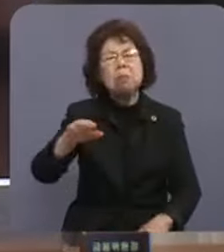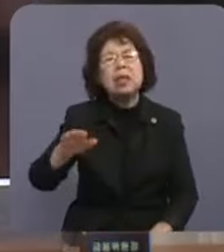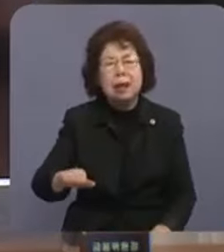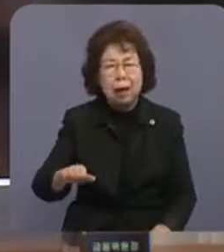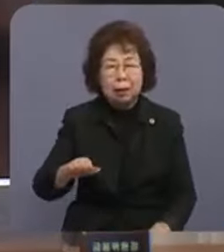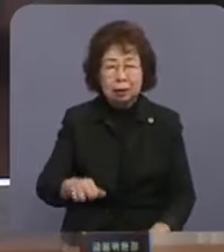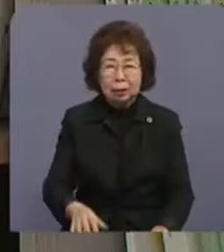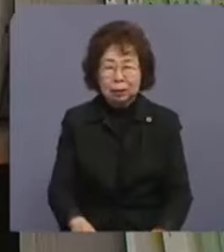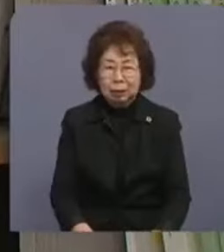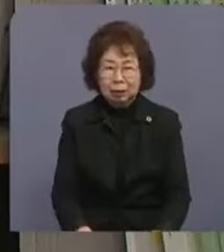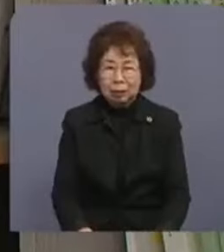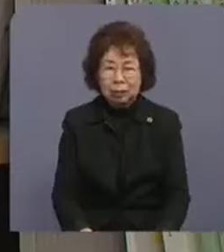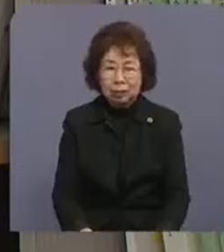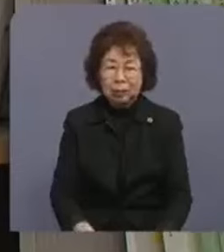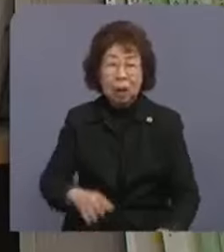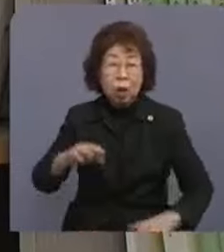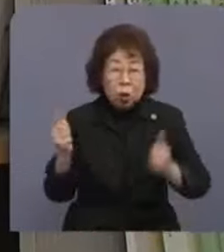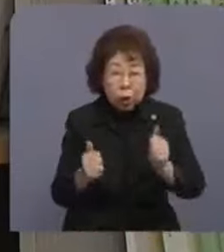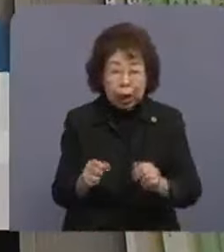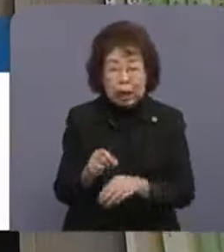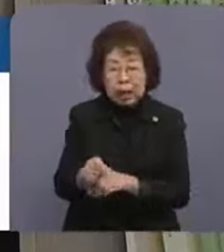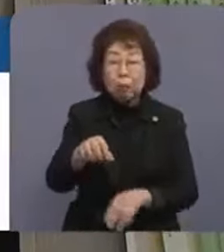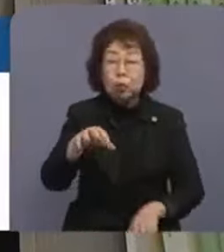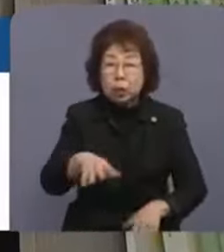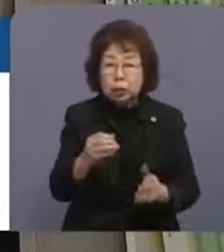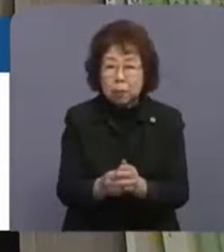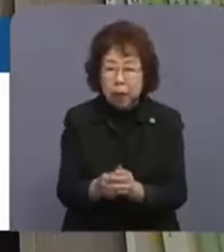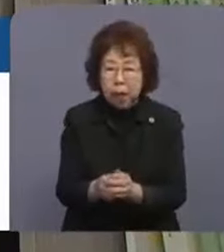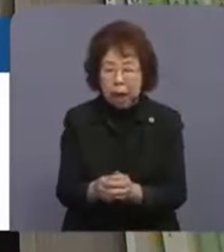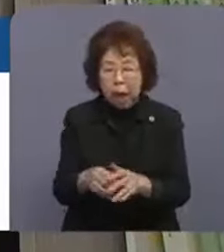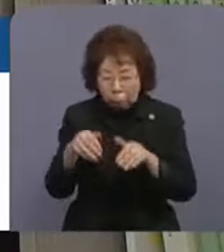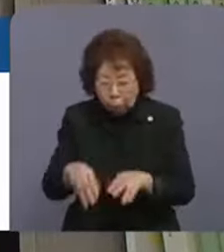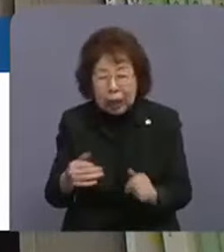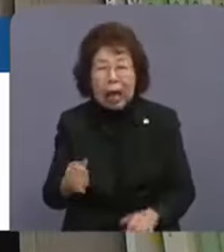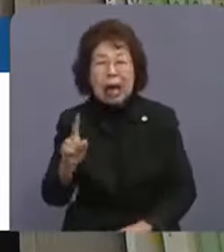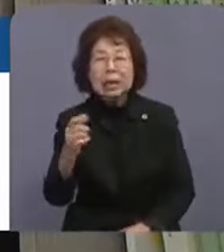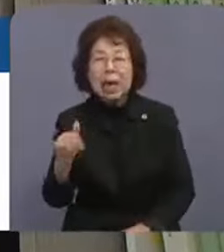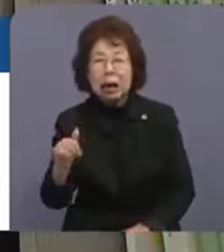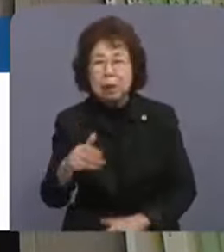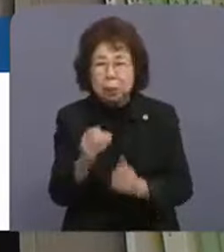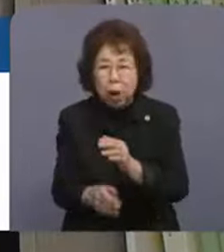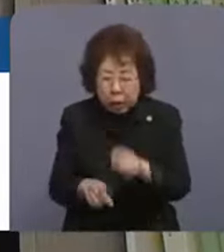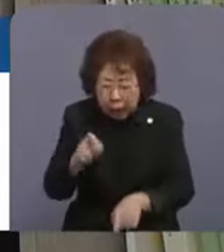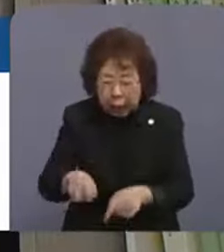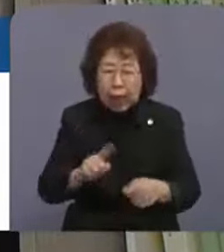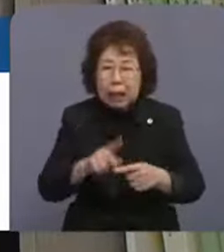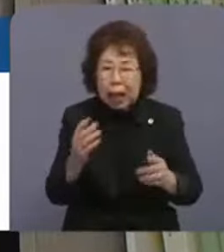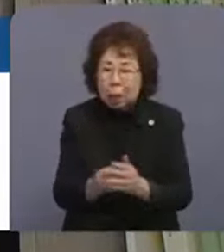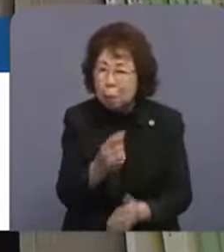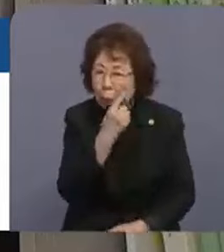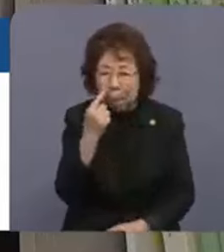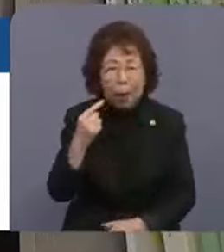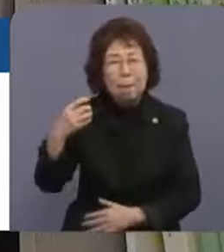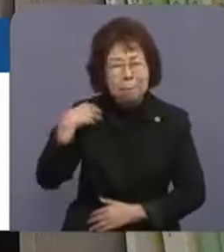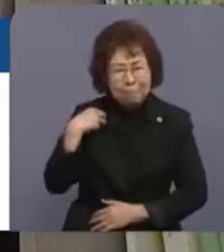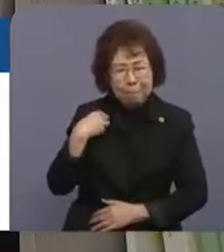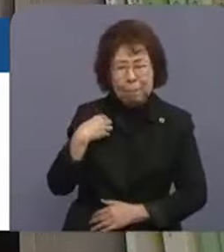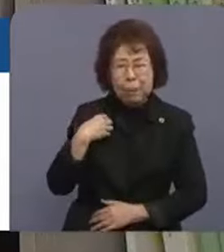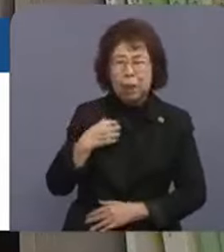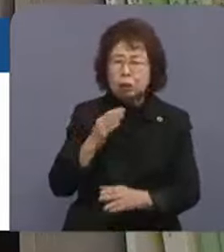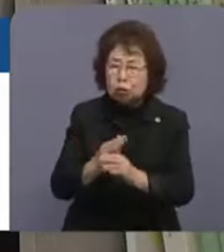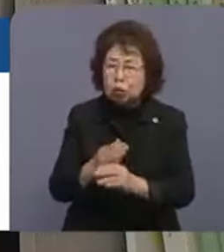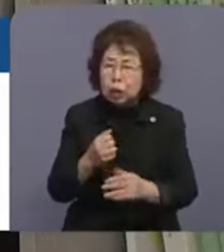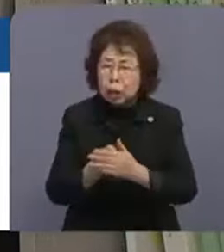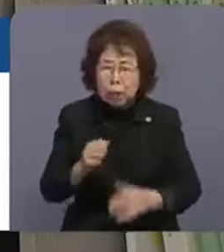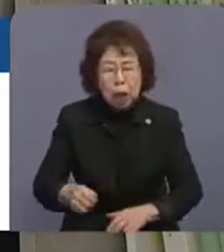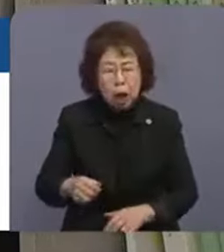미칩니다. 국회의원 사무실에서 정책보좌관 한 명이 이행에 대한 책임들을 맡고 있는데요. 이런